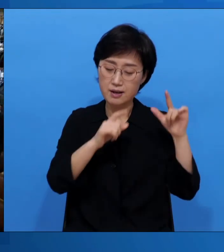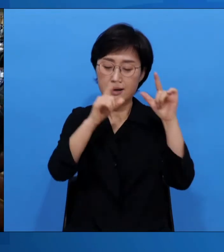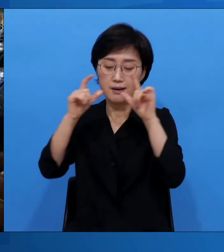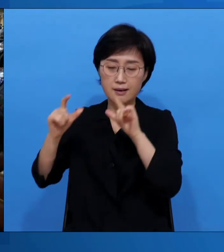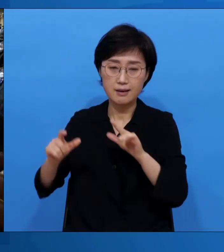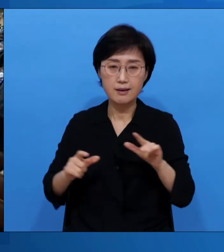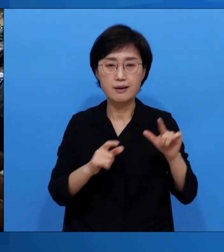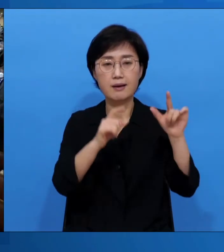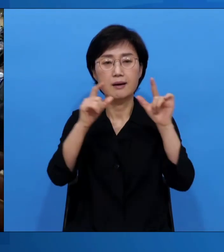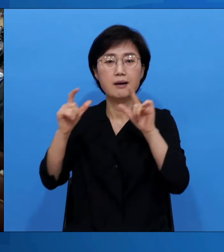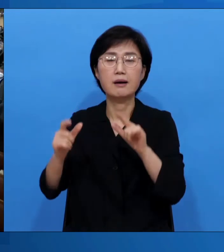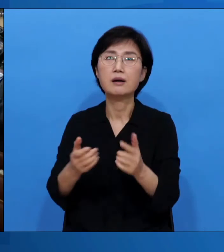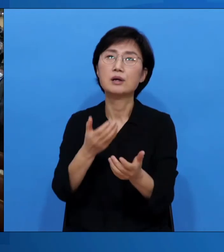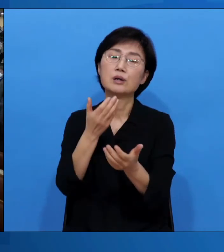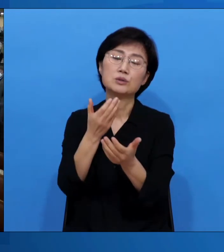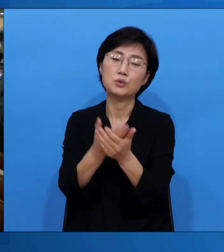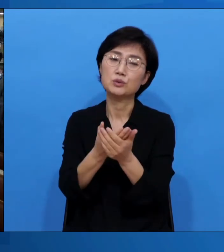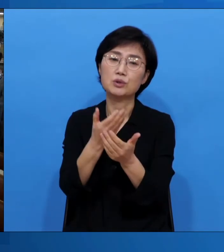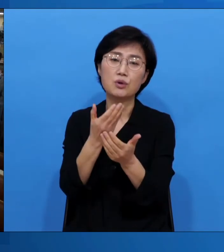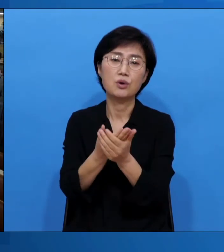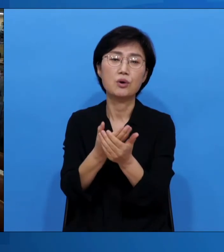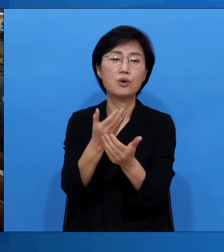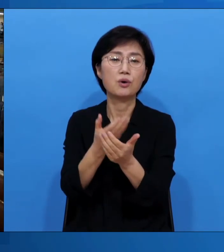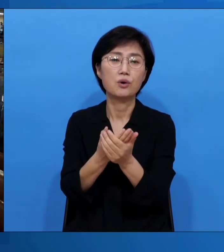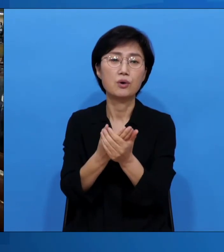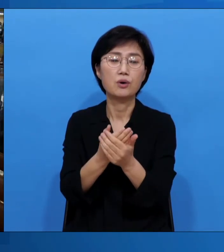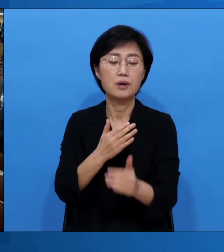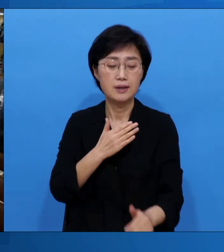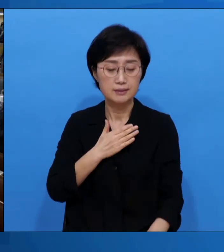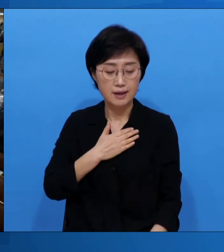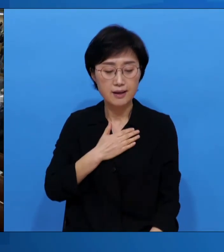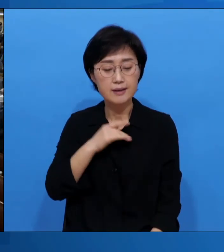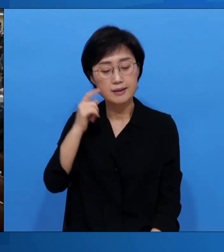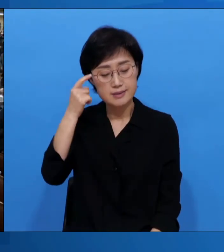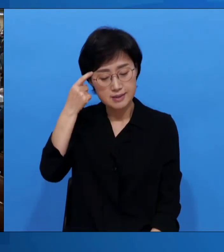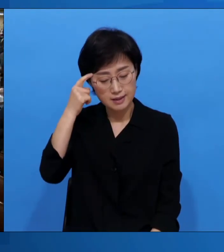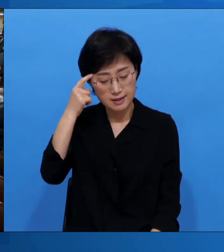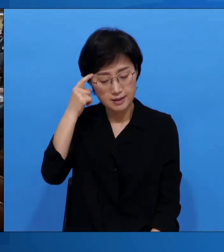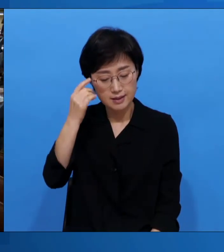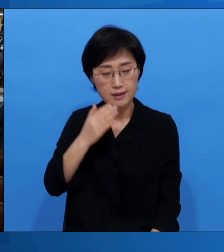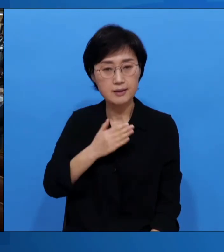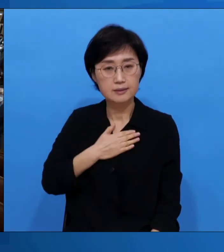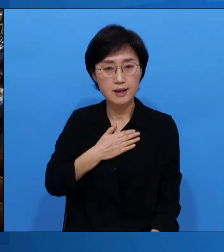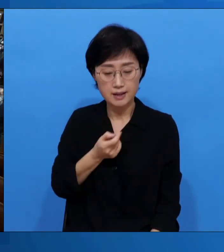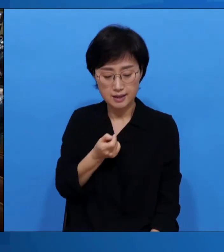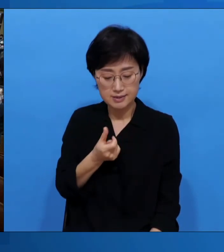하소서. 나의 생각 나의 자의